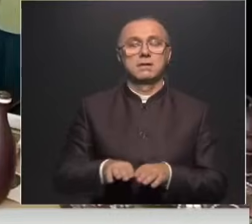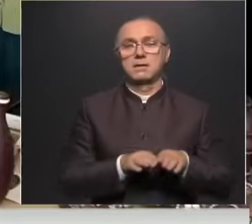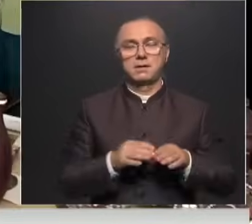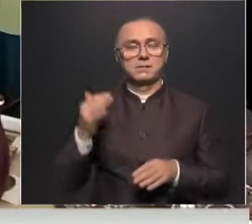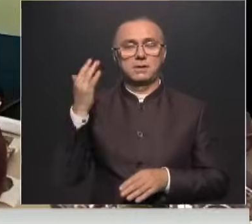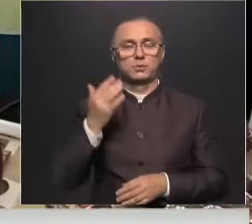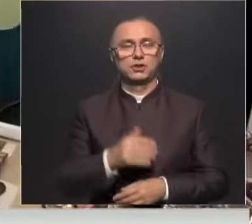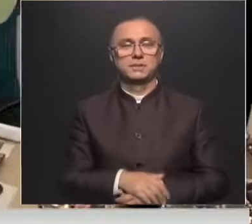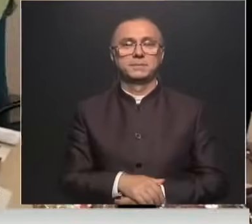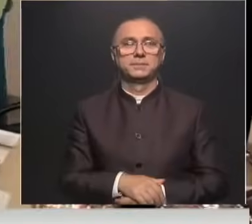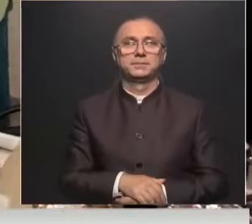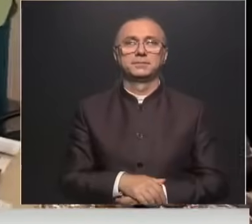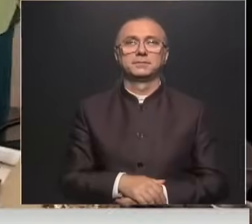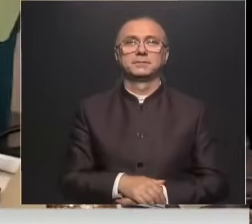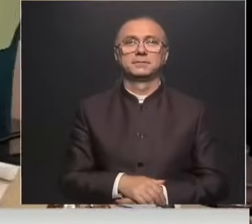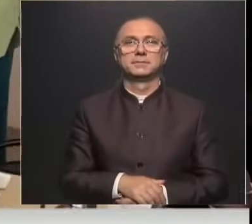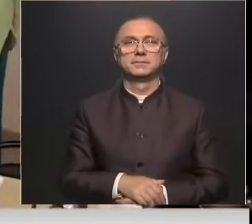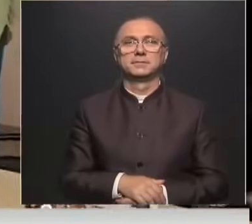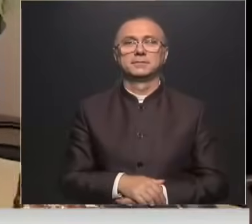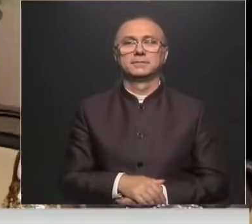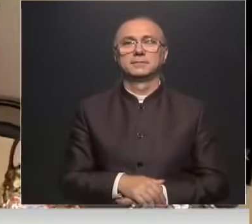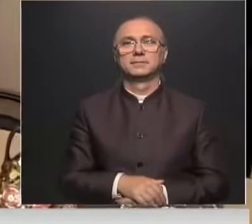Еще раз вас поздравляем. Поздравляем.